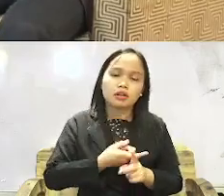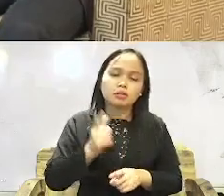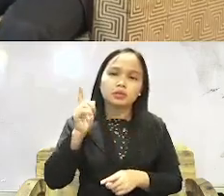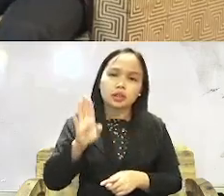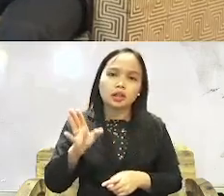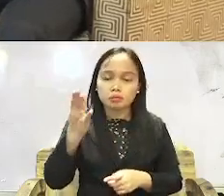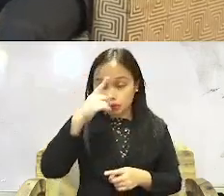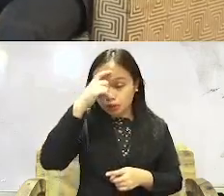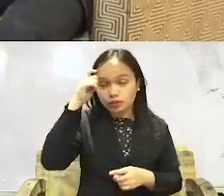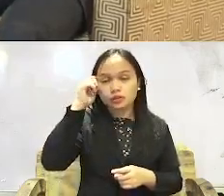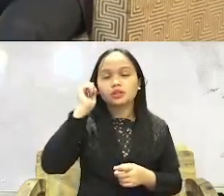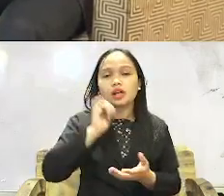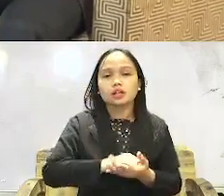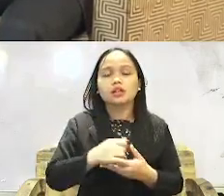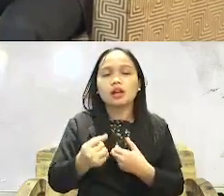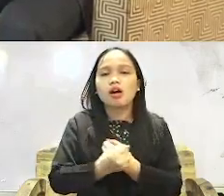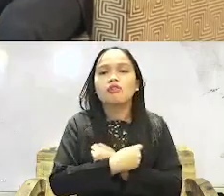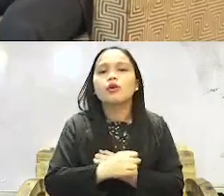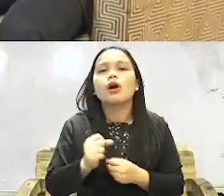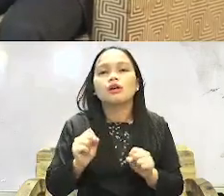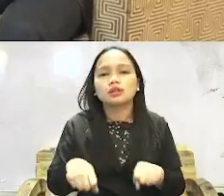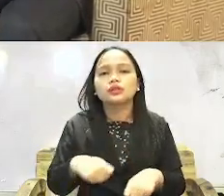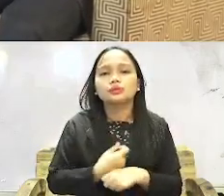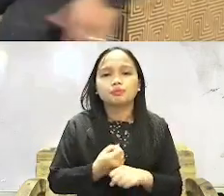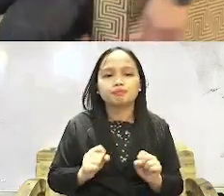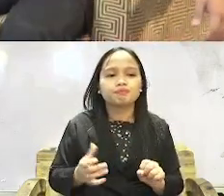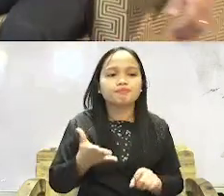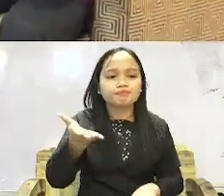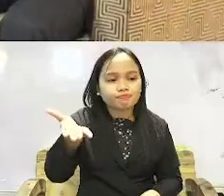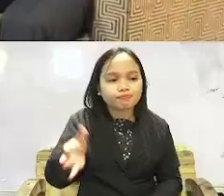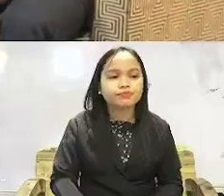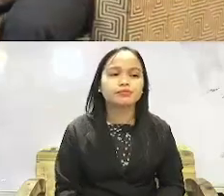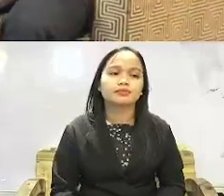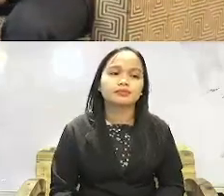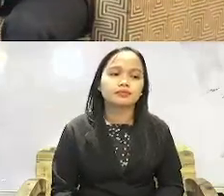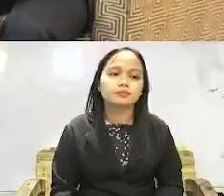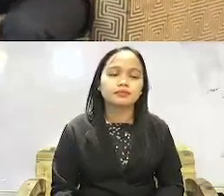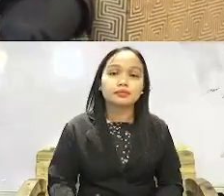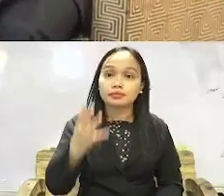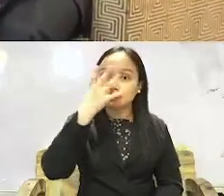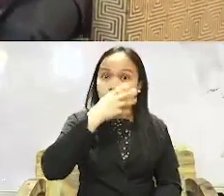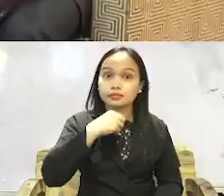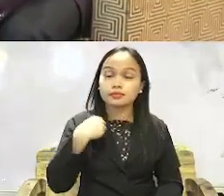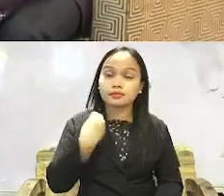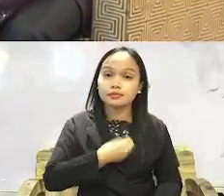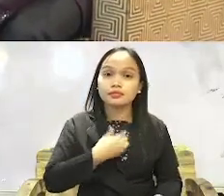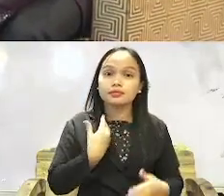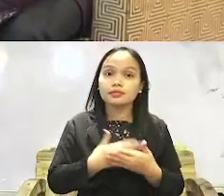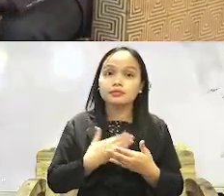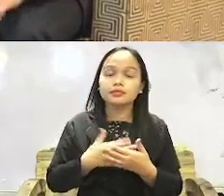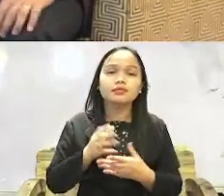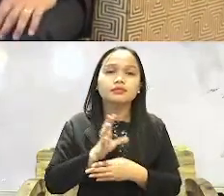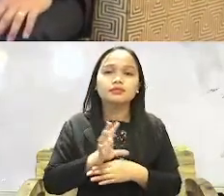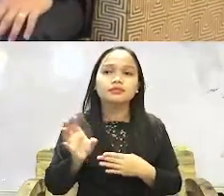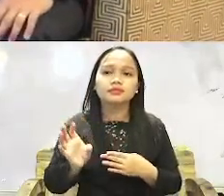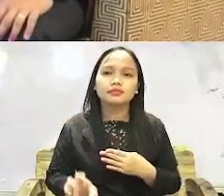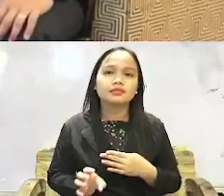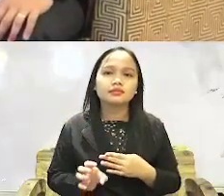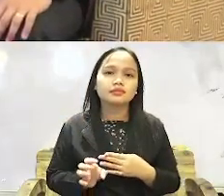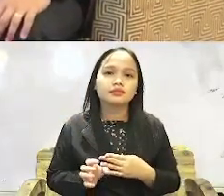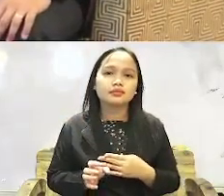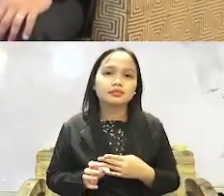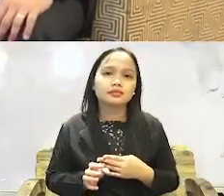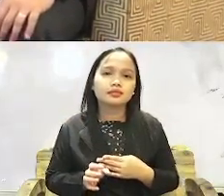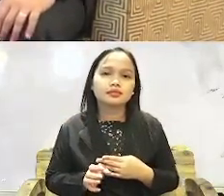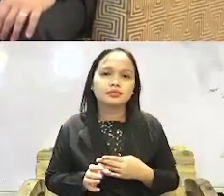Because that love will lift you up. Sir Jao. Alam mo siya maganda dyan sa pagtatapos natin. Ang pinakamaganda sa lahat